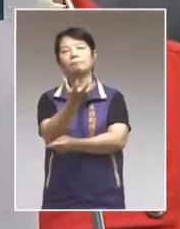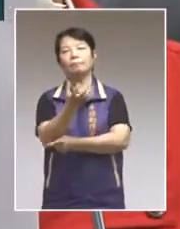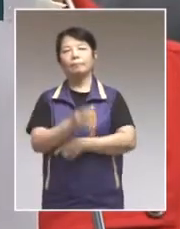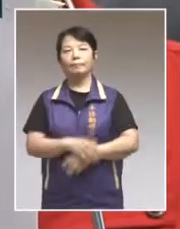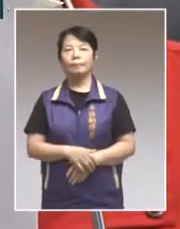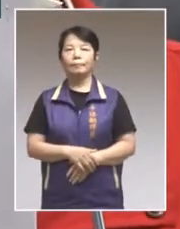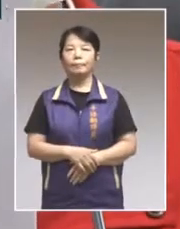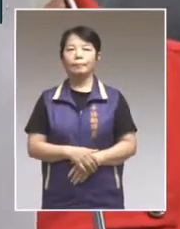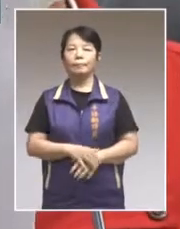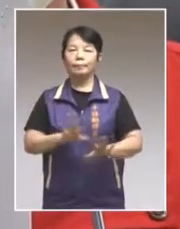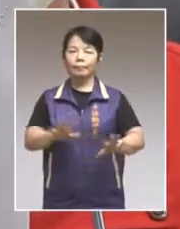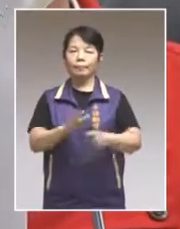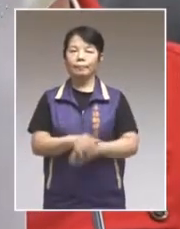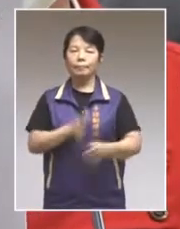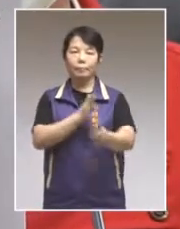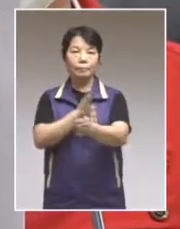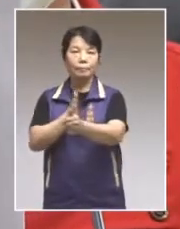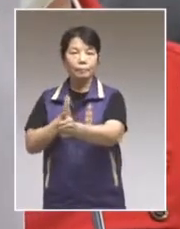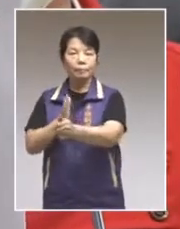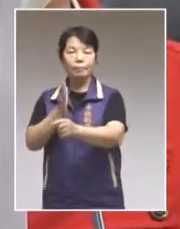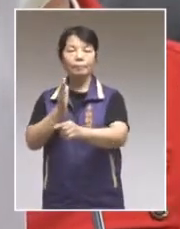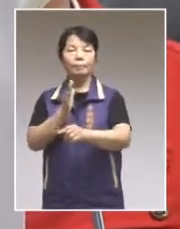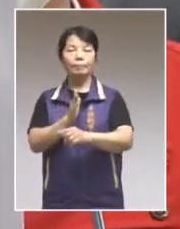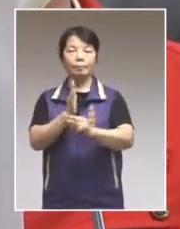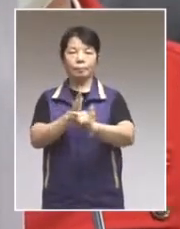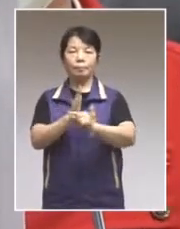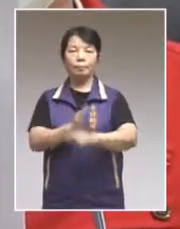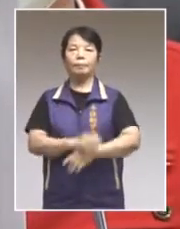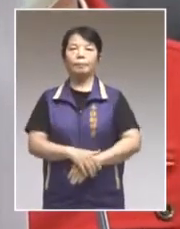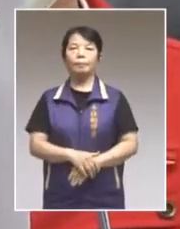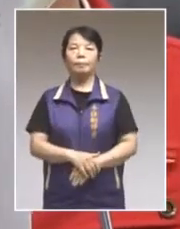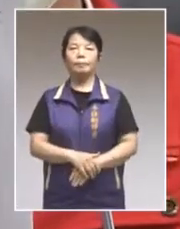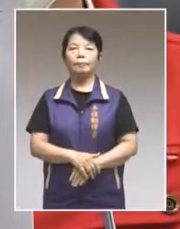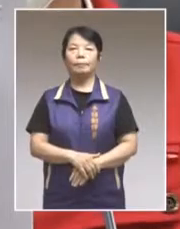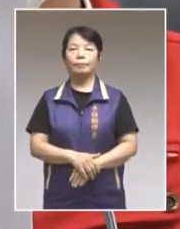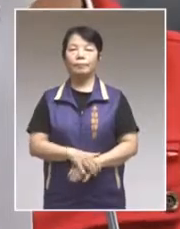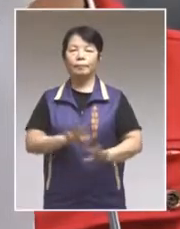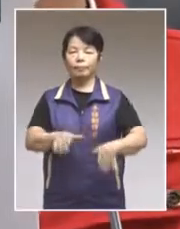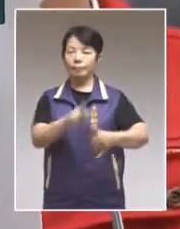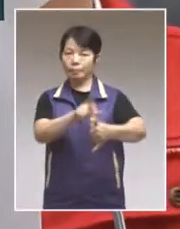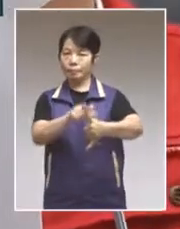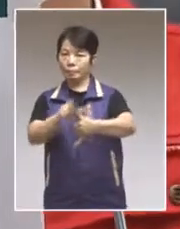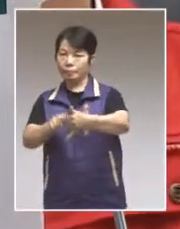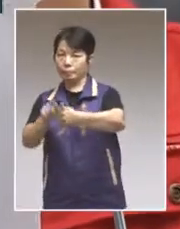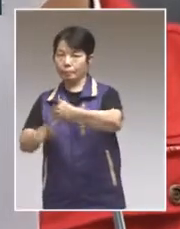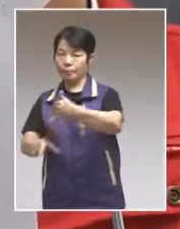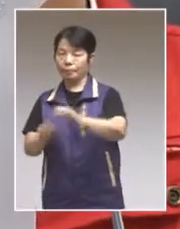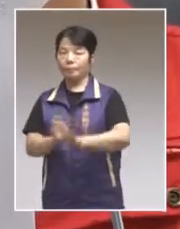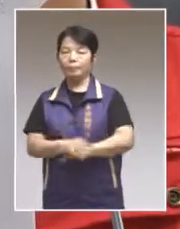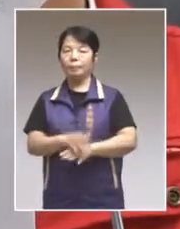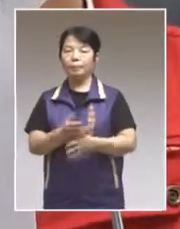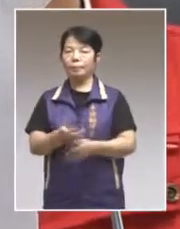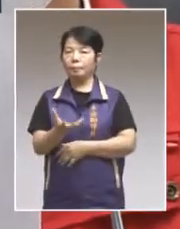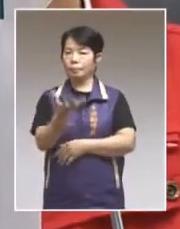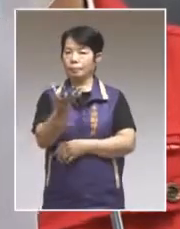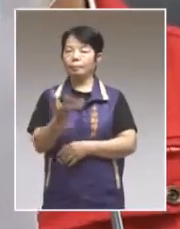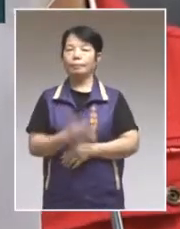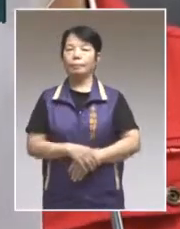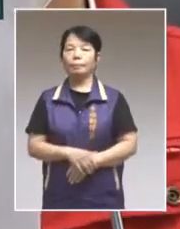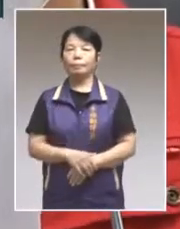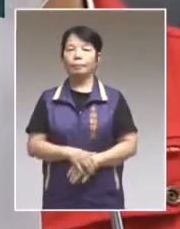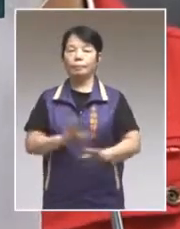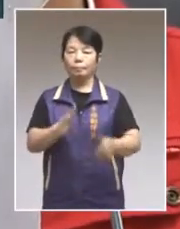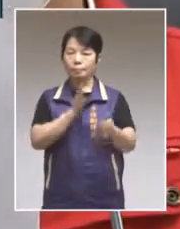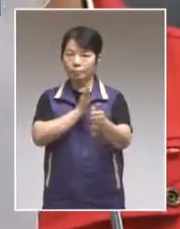那新案疫调中，因为现在的这个个案数稍微多一点，所以我